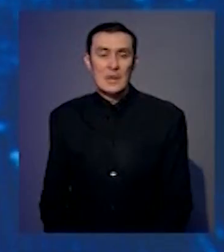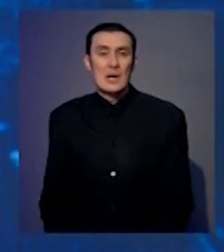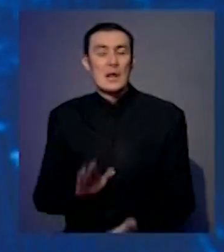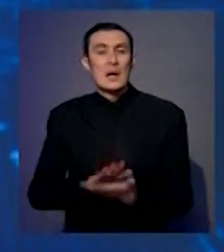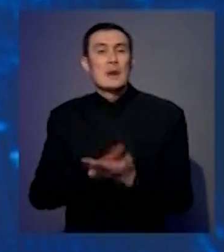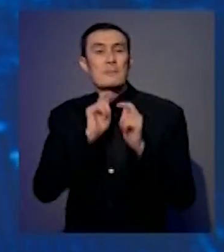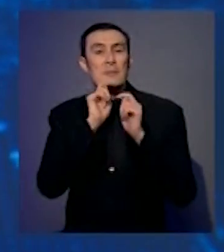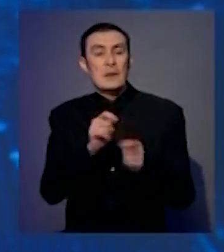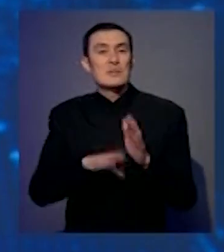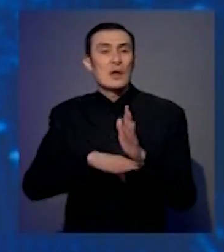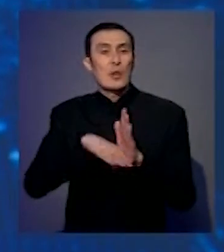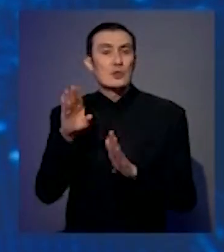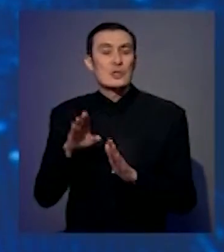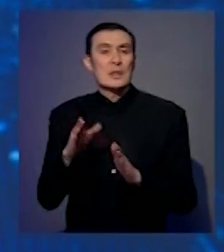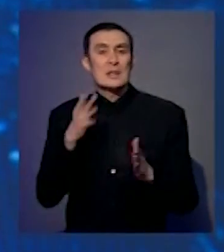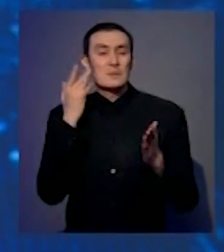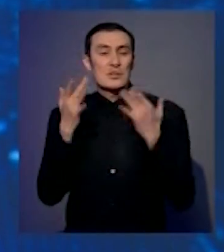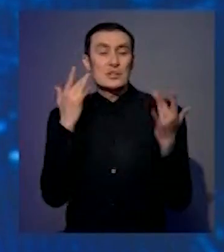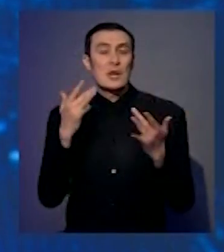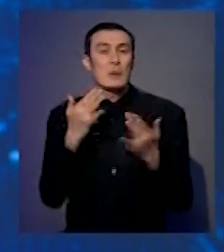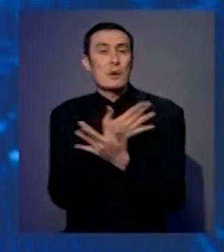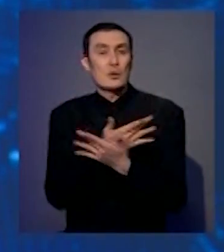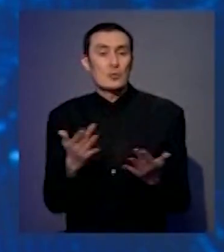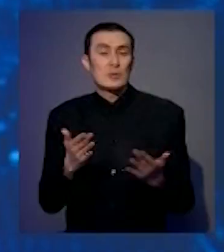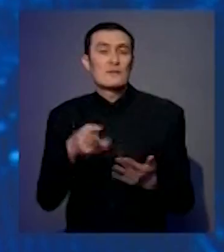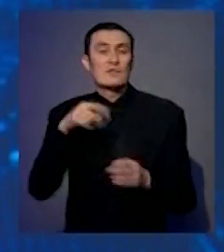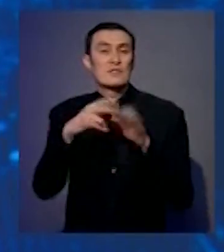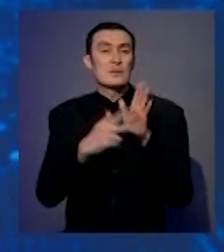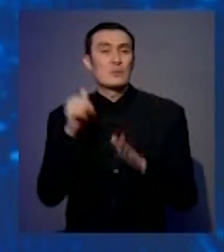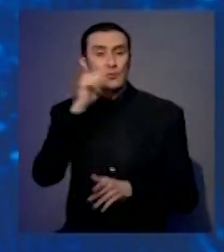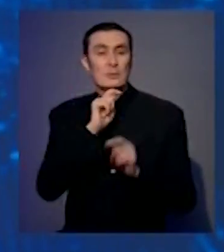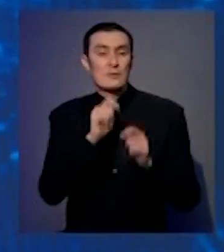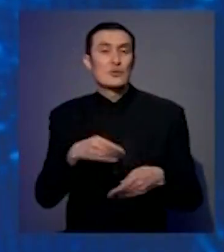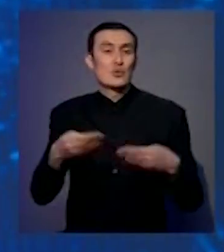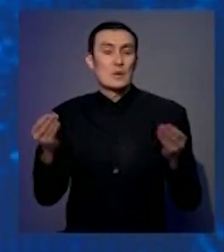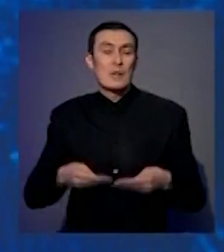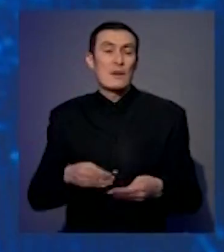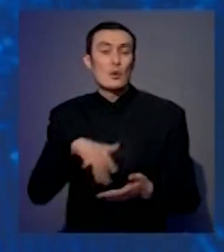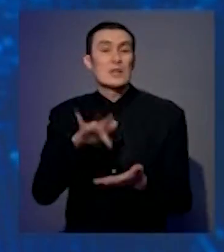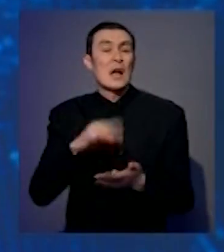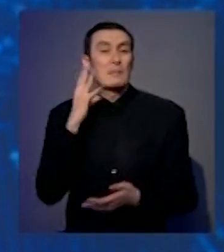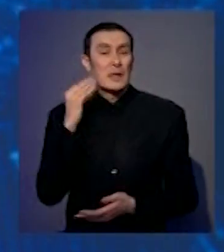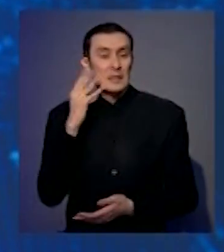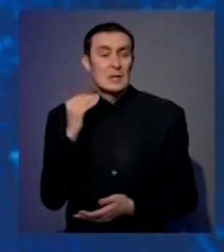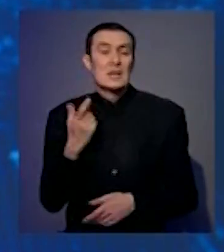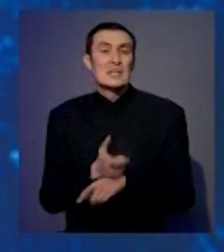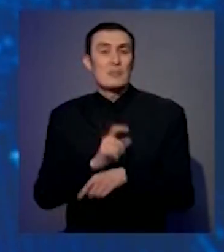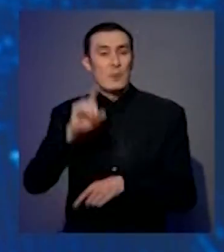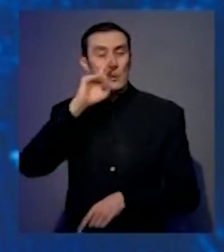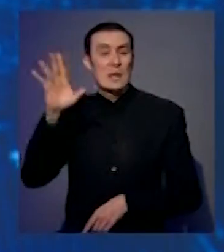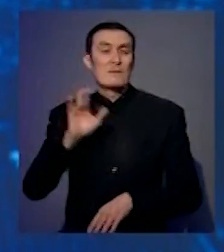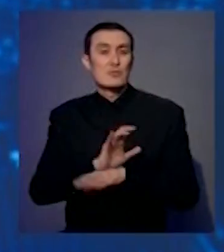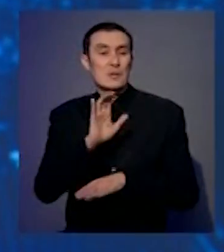Премии за лучшие косметические продукты 2018 года были присуждены журналом «Космополитен» в Алматы. Самых